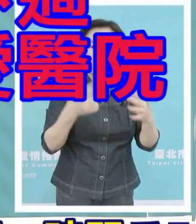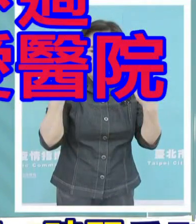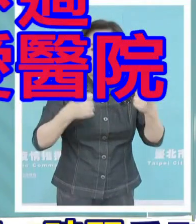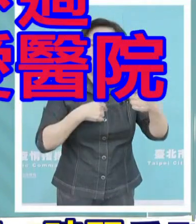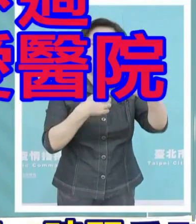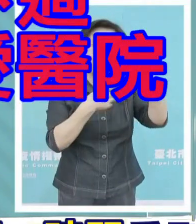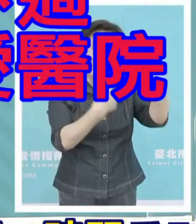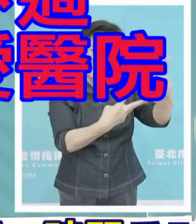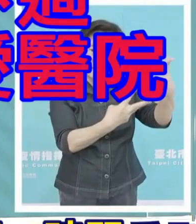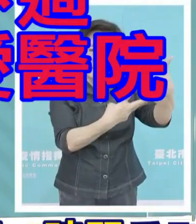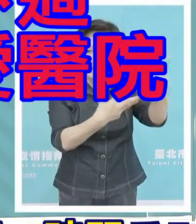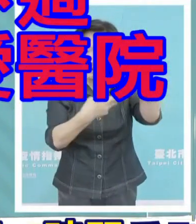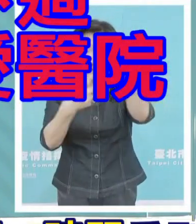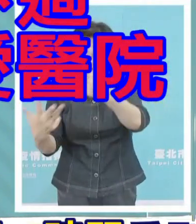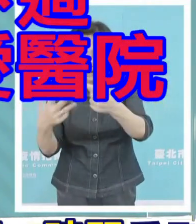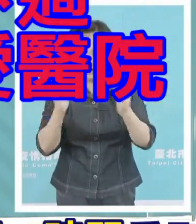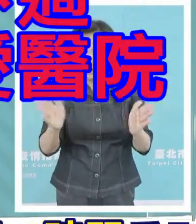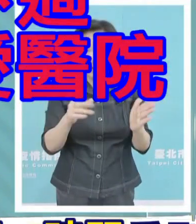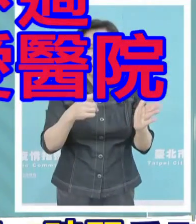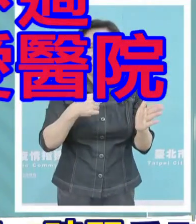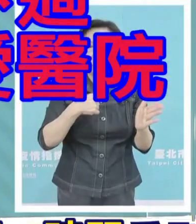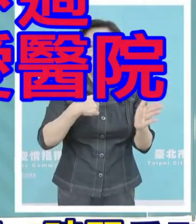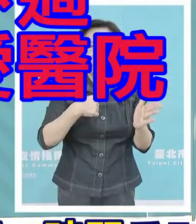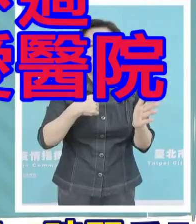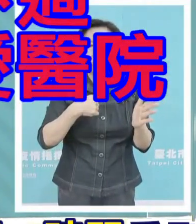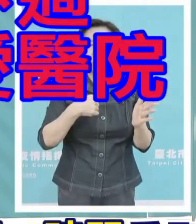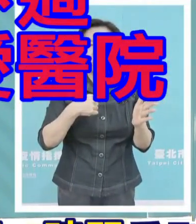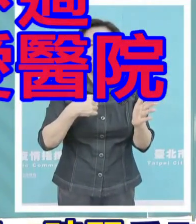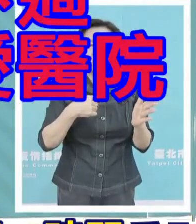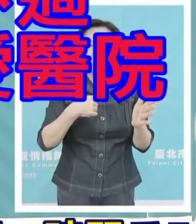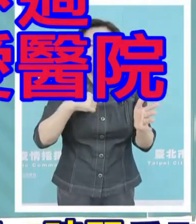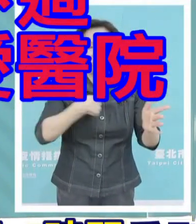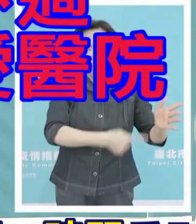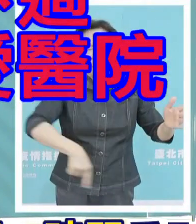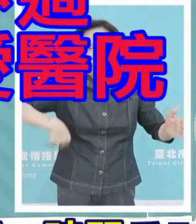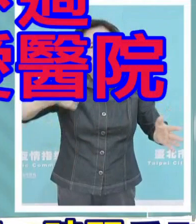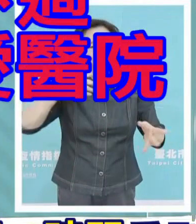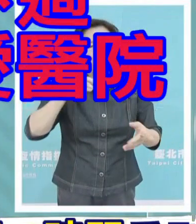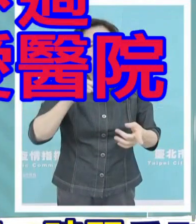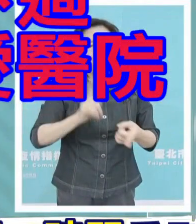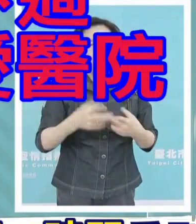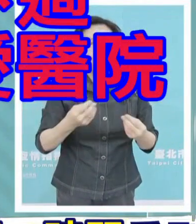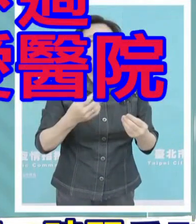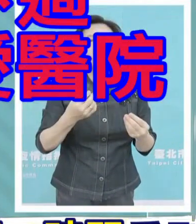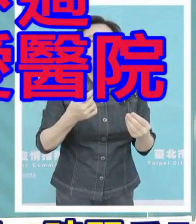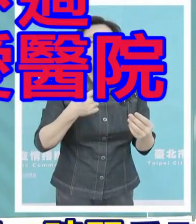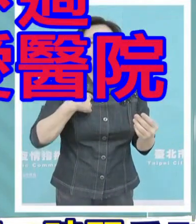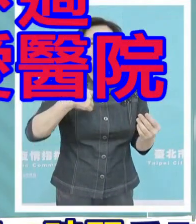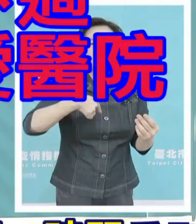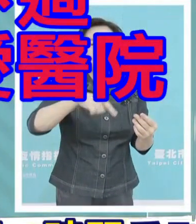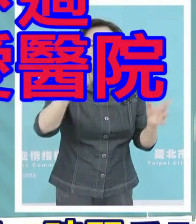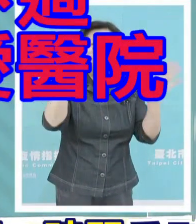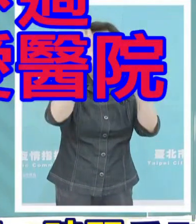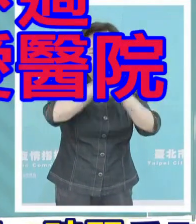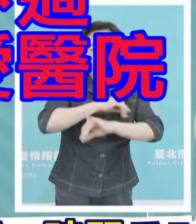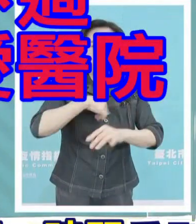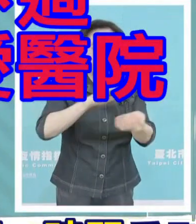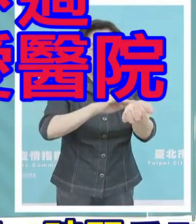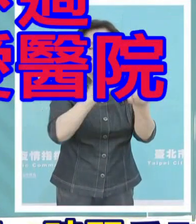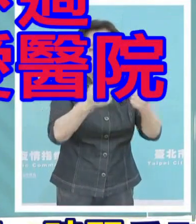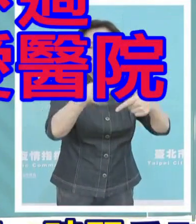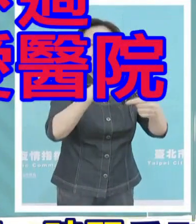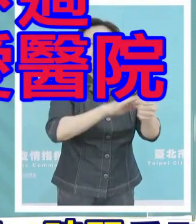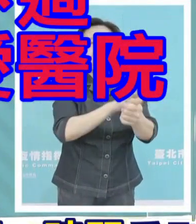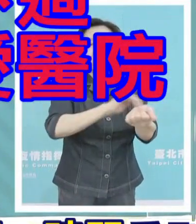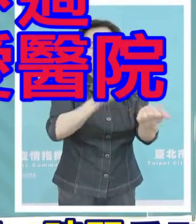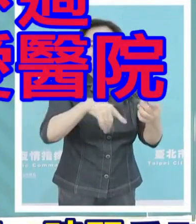我都因为身体有状况，所以我都在晚上住在仁爱医院。那白天我都有回来